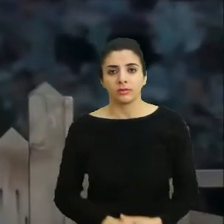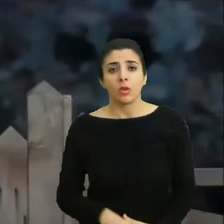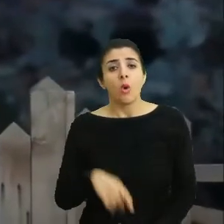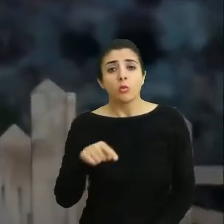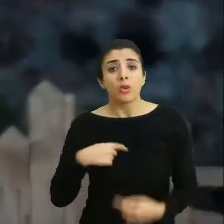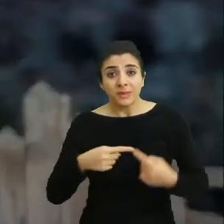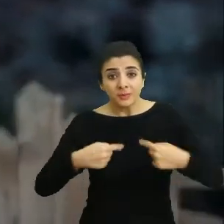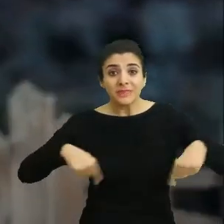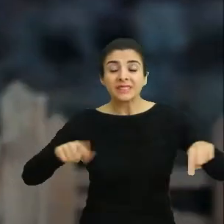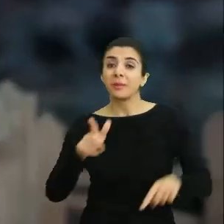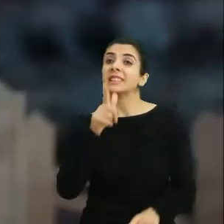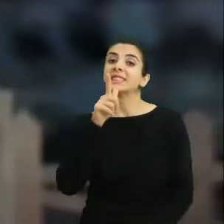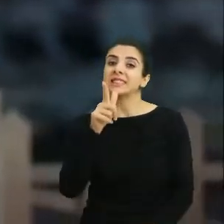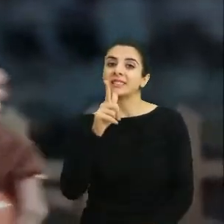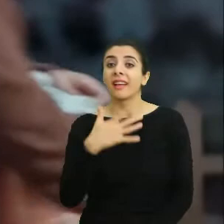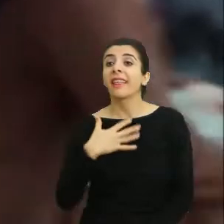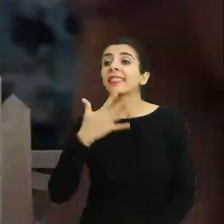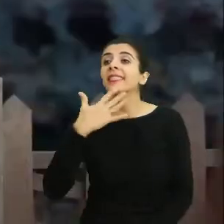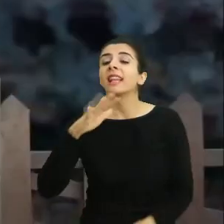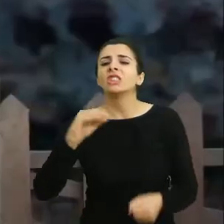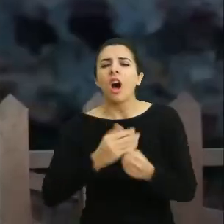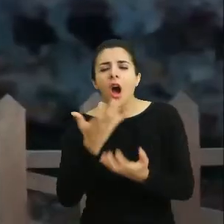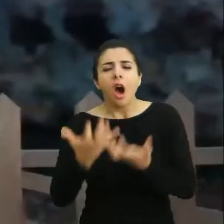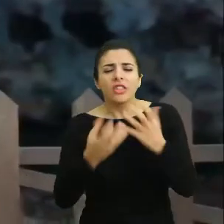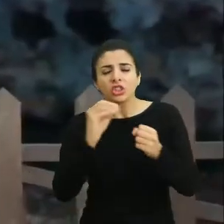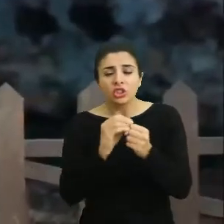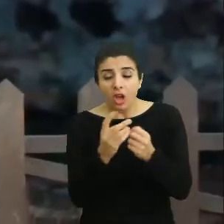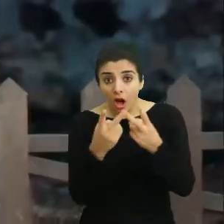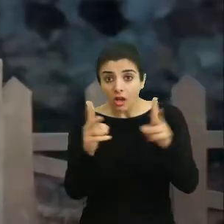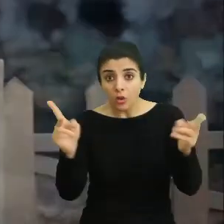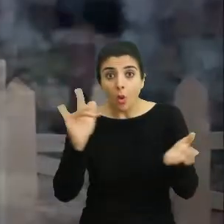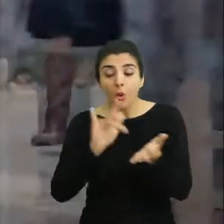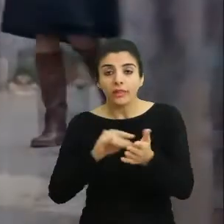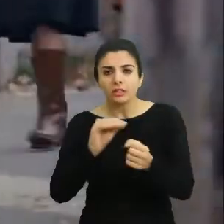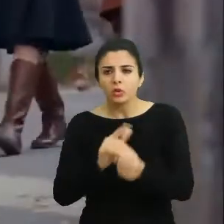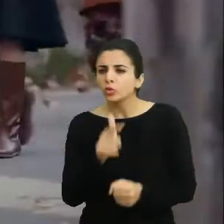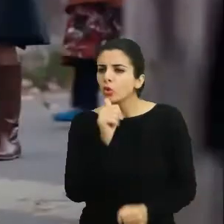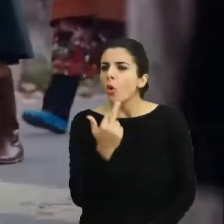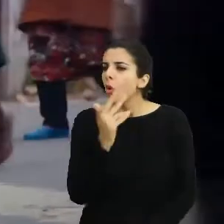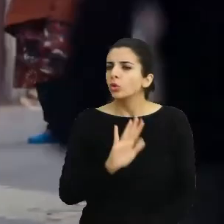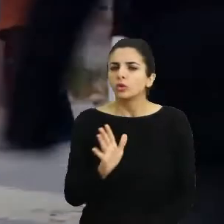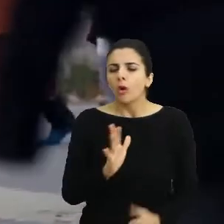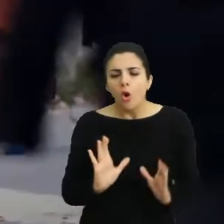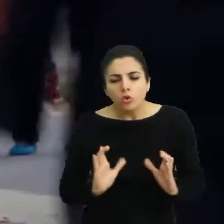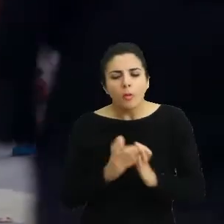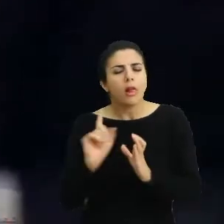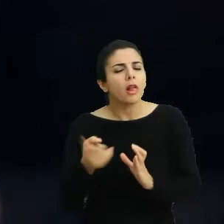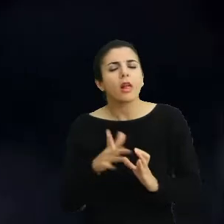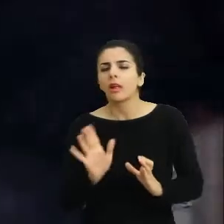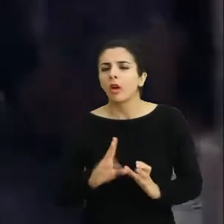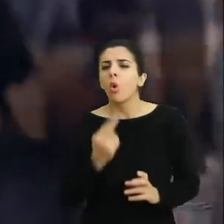Bu bizim sesimiz. Denizlere ateş gibi eller açılır ortasından. Su konuşmaz, toplanmaz,